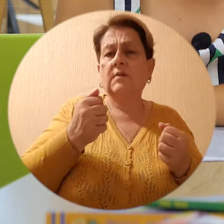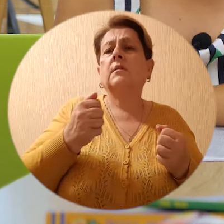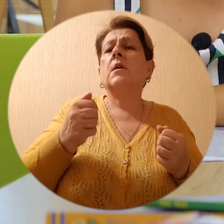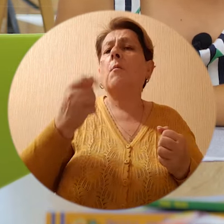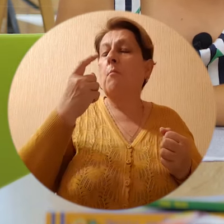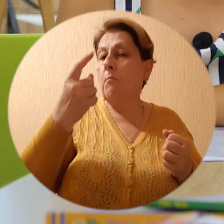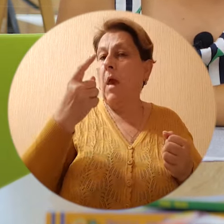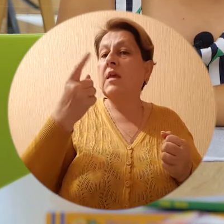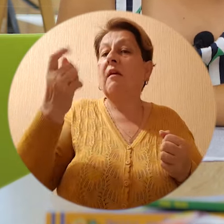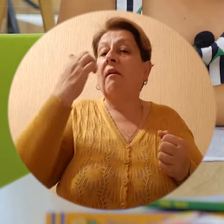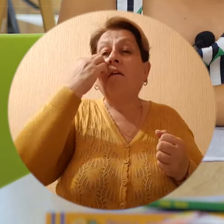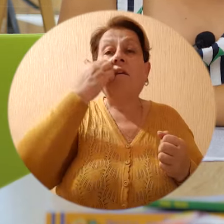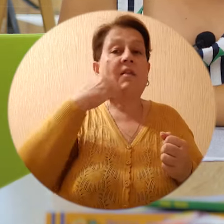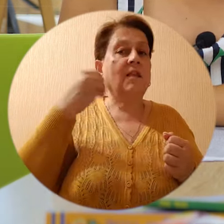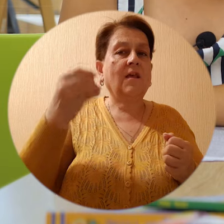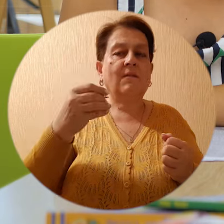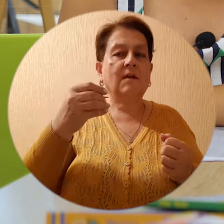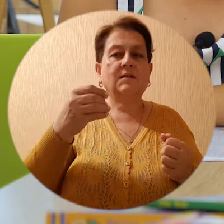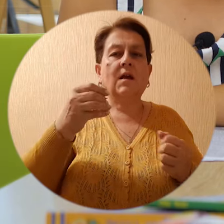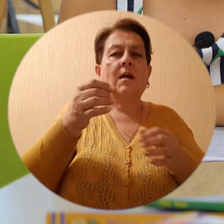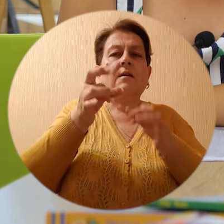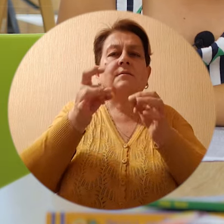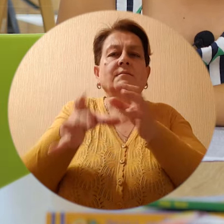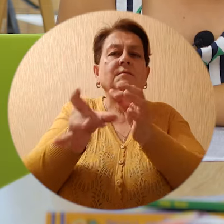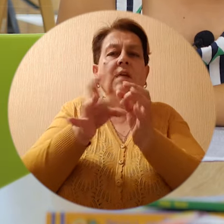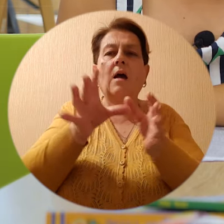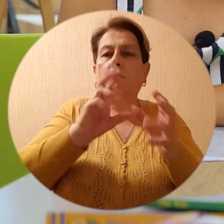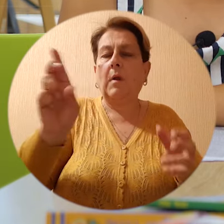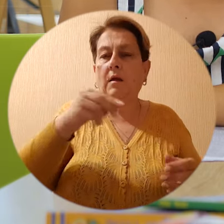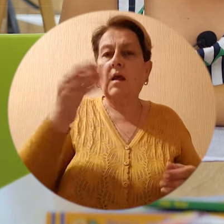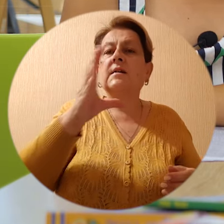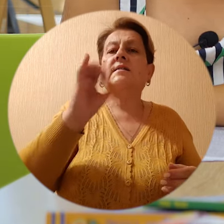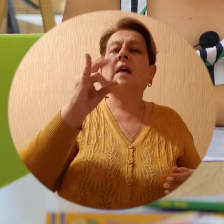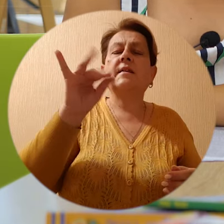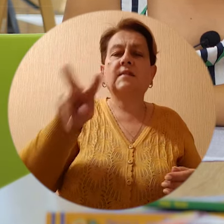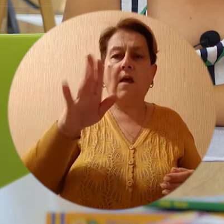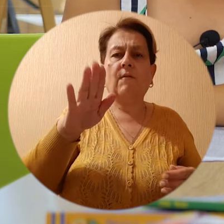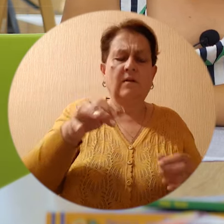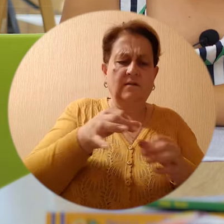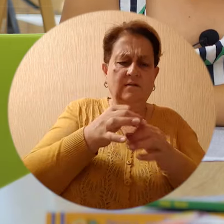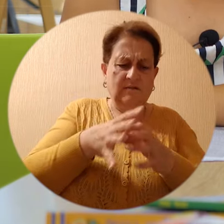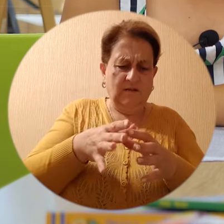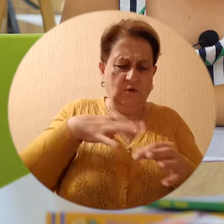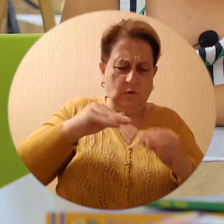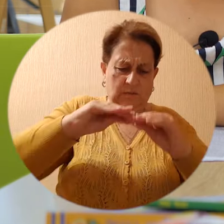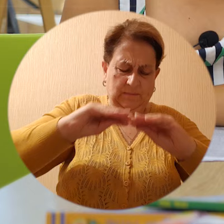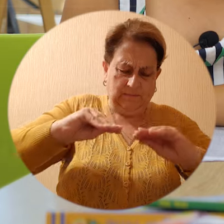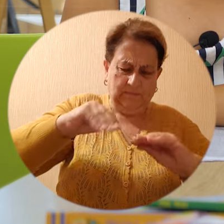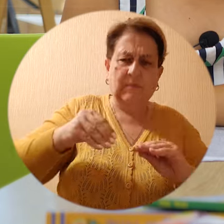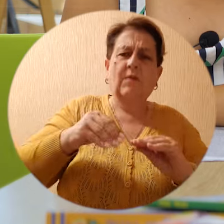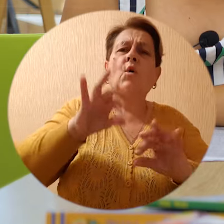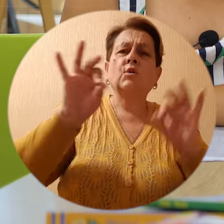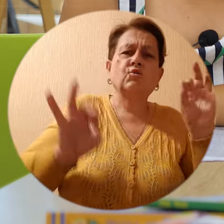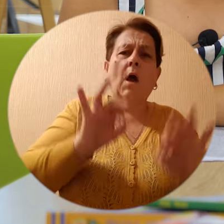տվեց միայն թե իր հինը, տակը ծակ կոտը։ Ստանիսլավը ծակը փալասով խցկեց